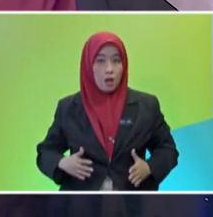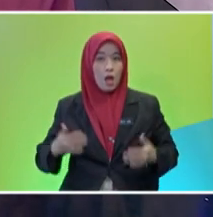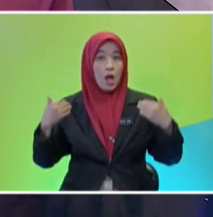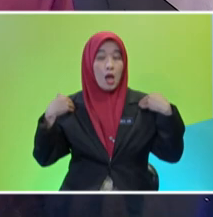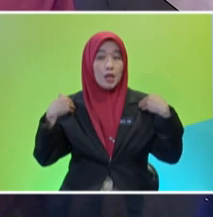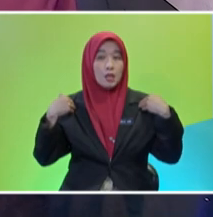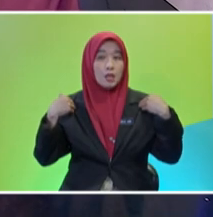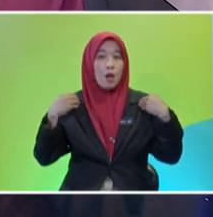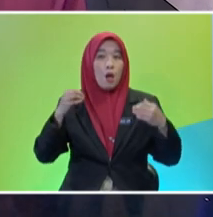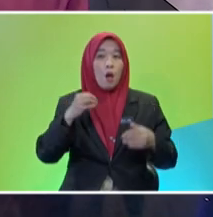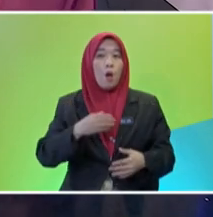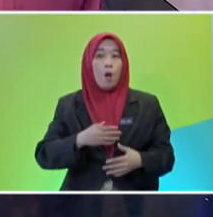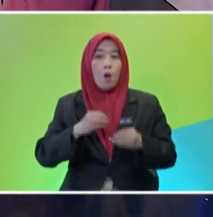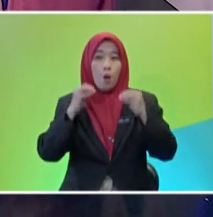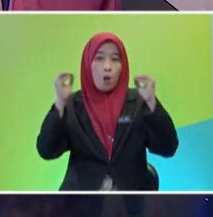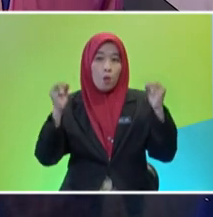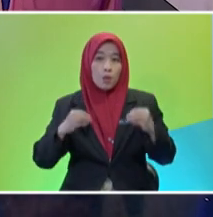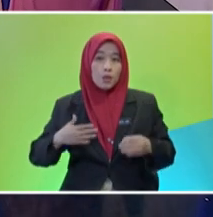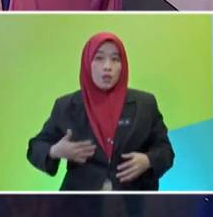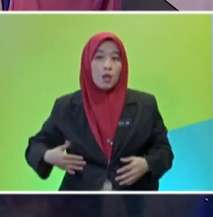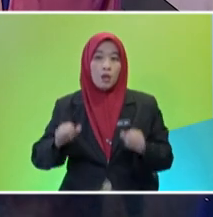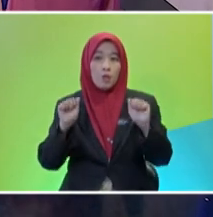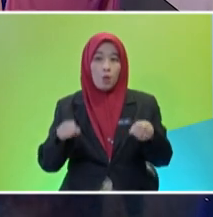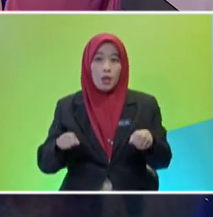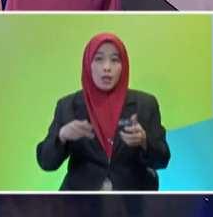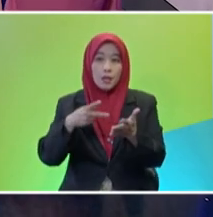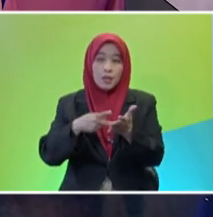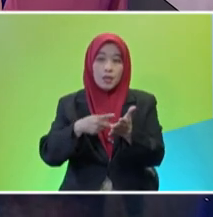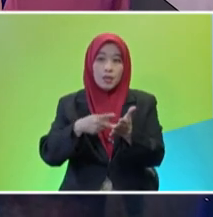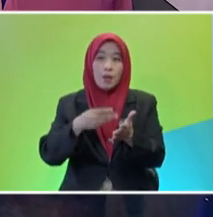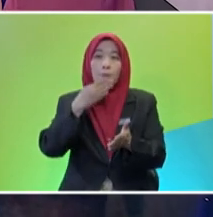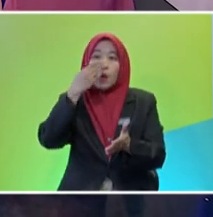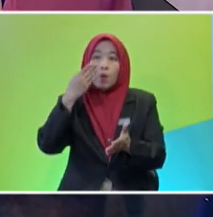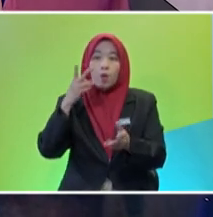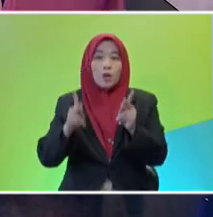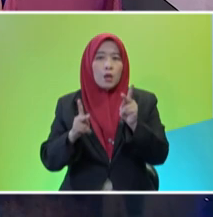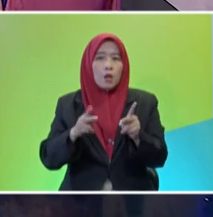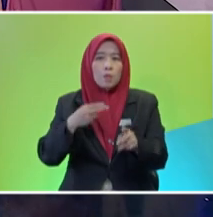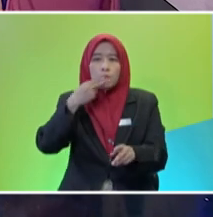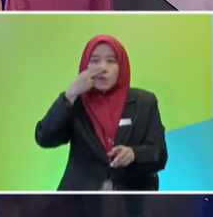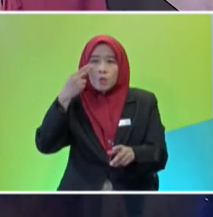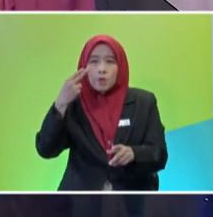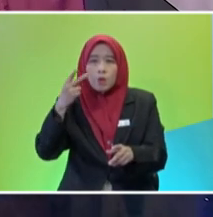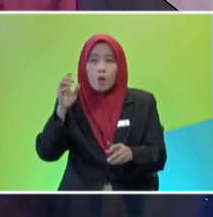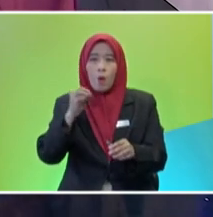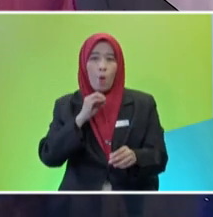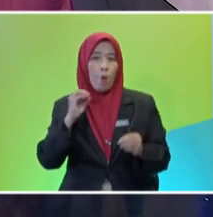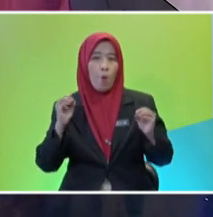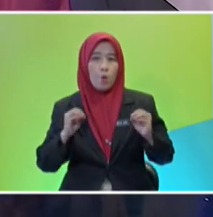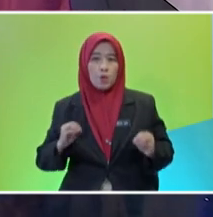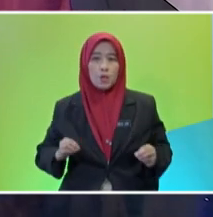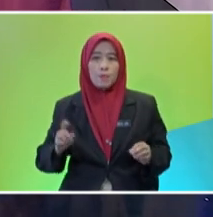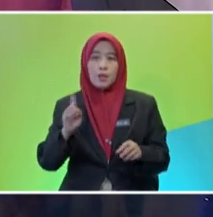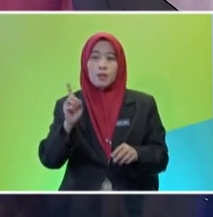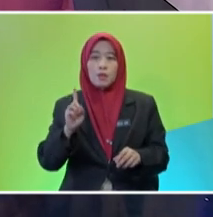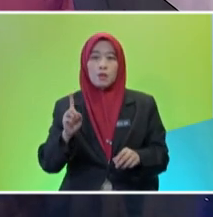deria yang boleh mengesan bau tadi. Baik. Cuba cari. Kalau menghidu, organ yang mana? Yang mana satu? Jadi